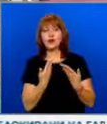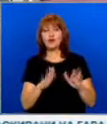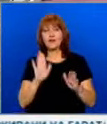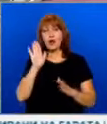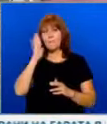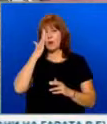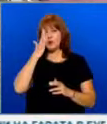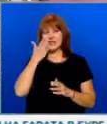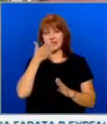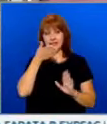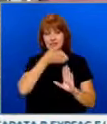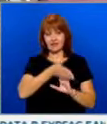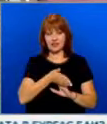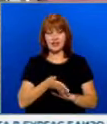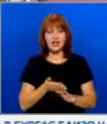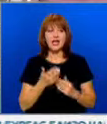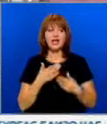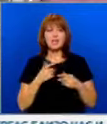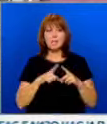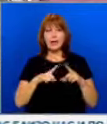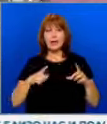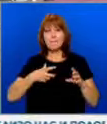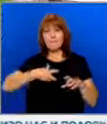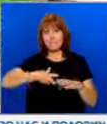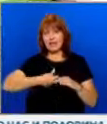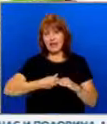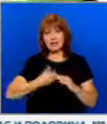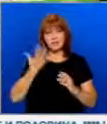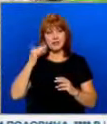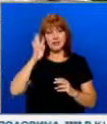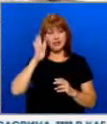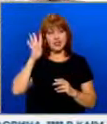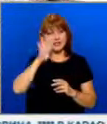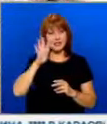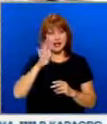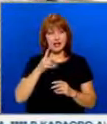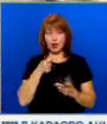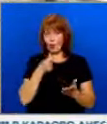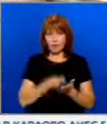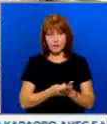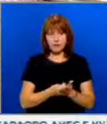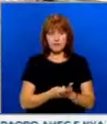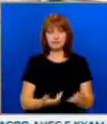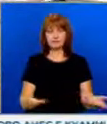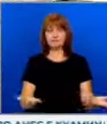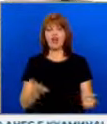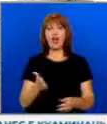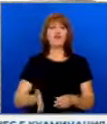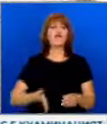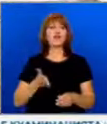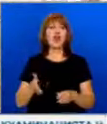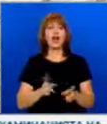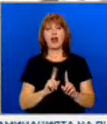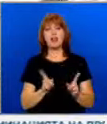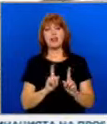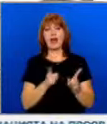прозорците в горещите вагони. Имаме билети, преди 4 дена сме си ги закупили. В един момент се оказва, че влака няма да е от тези,